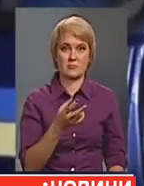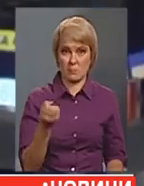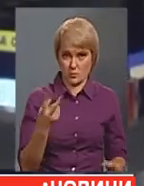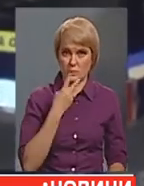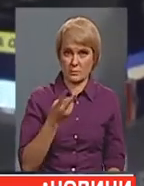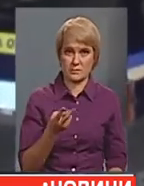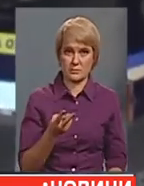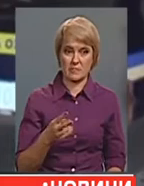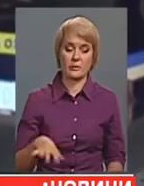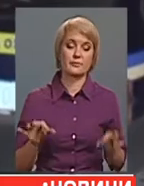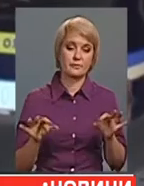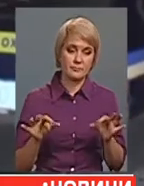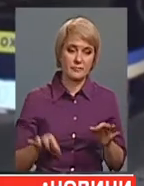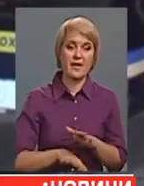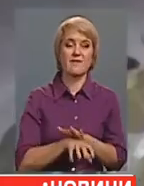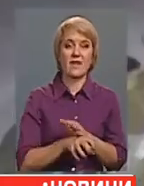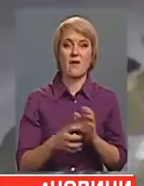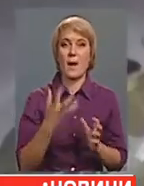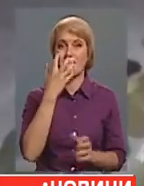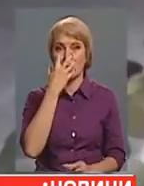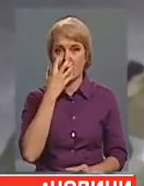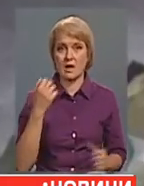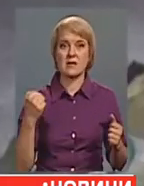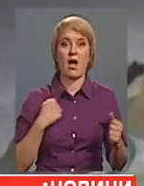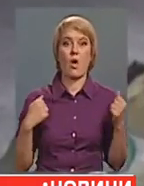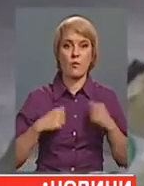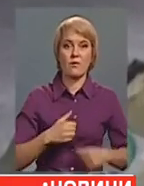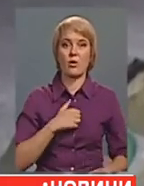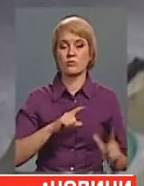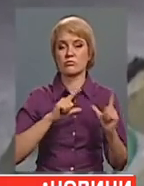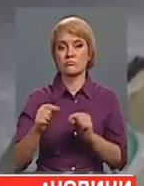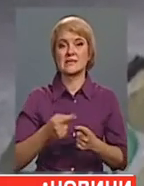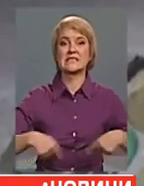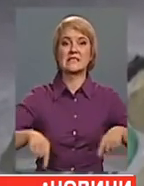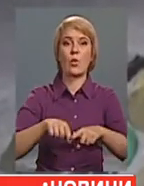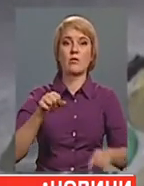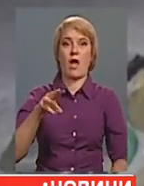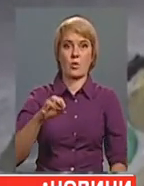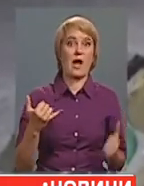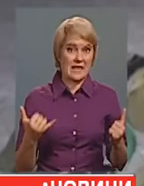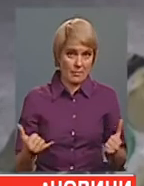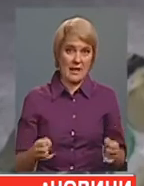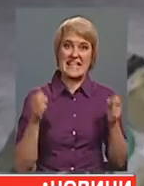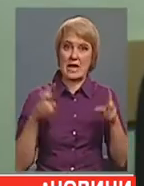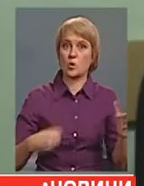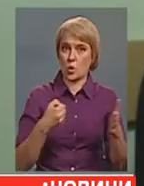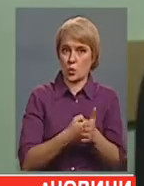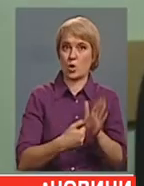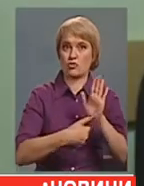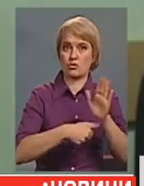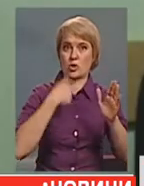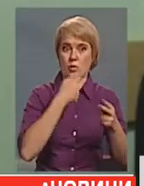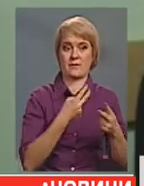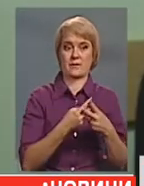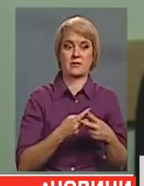посмотрети. А потім пояснив, вкрав протигази та камуфляж, бо збирався у зону АТО. Тепер йому загрожують до 6 років за ґратами. Ніколи